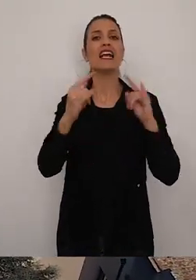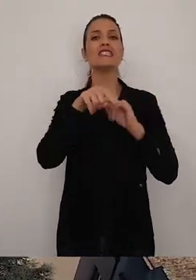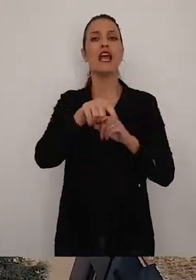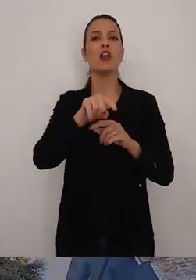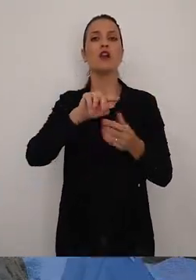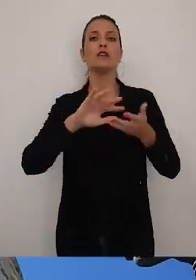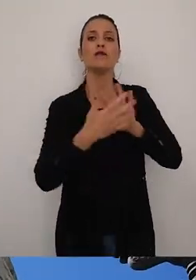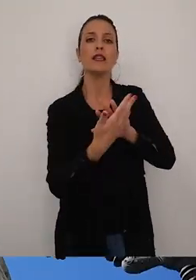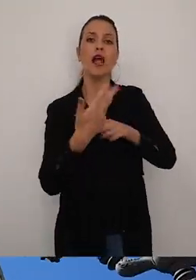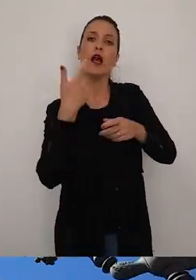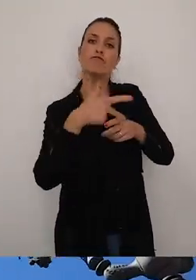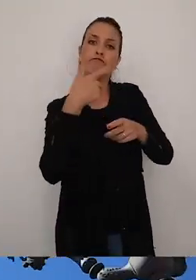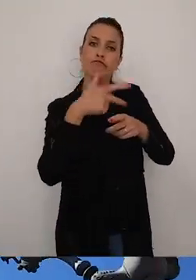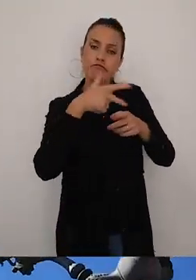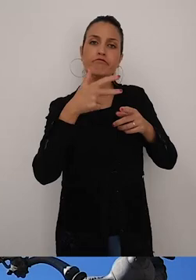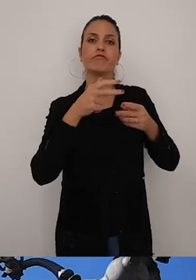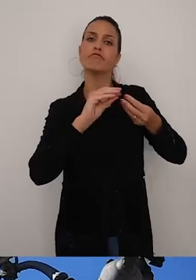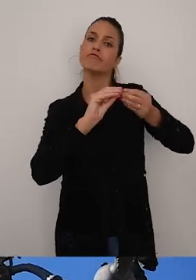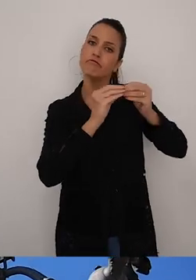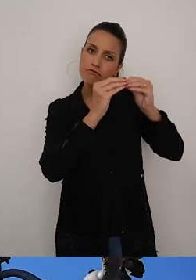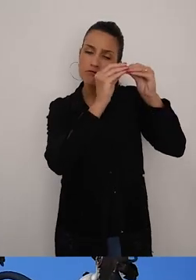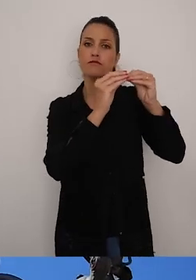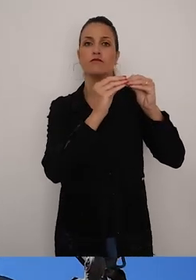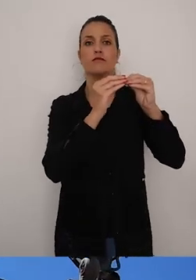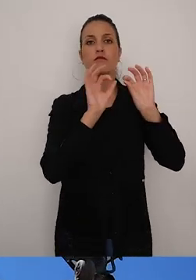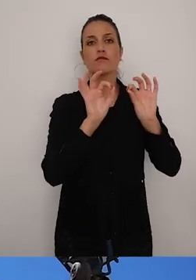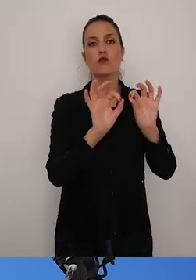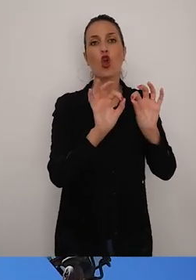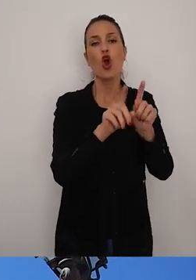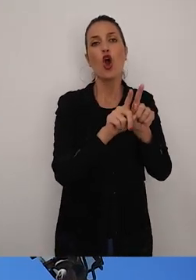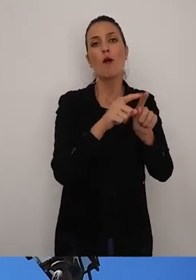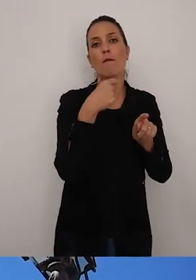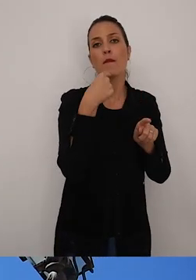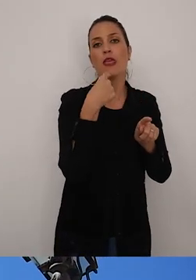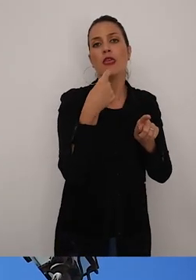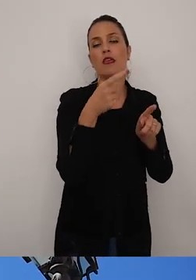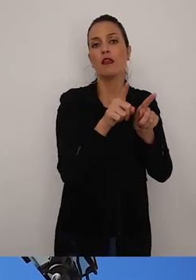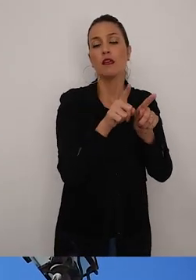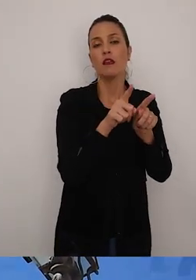completamente rimaneggiato e migliorato dal punto di vista delle nuove esigenze militari.